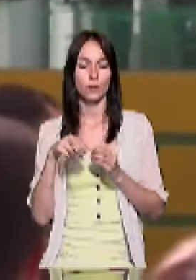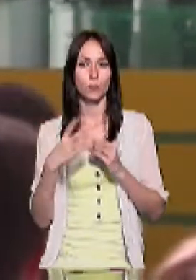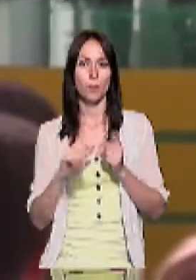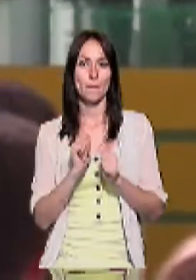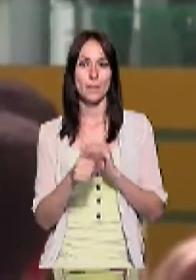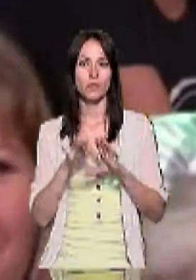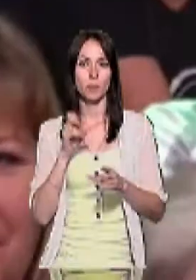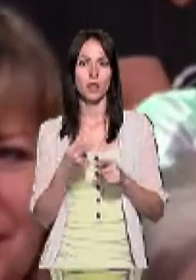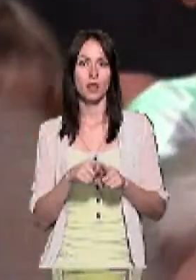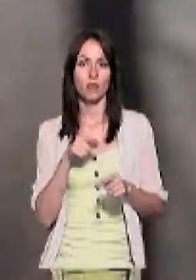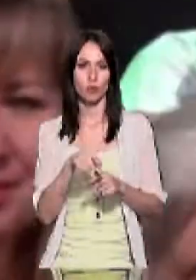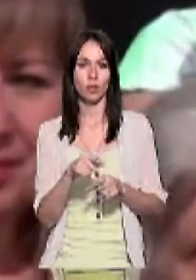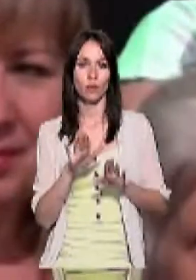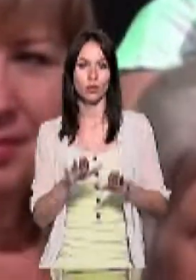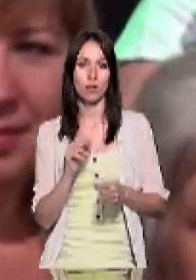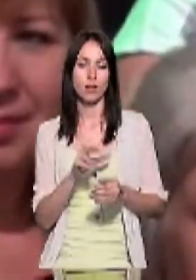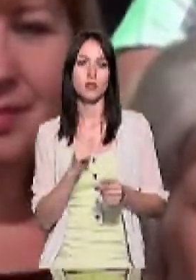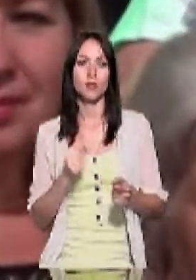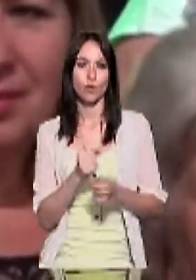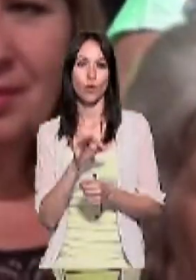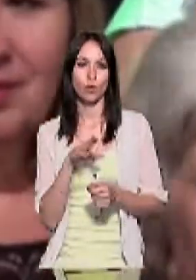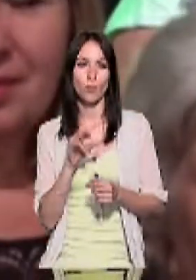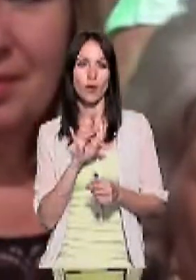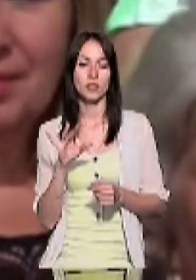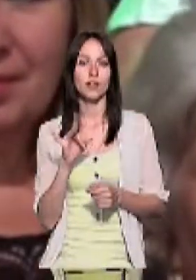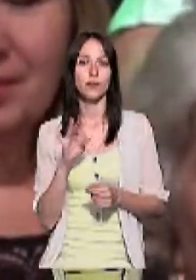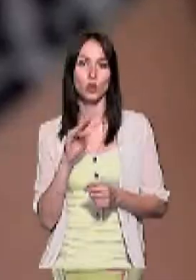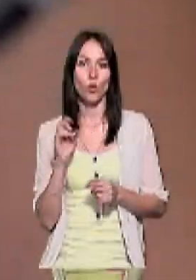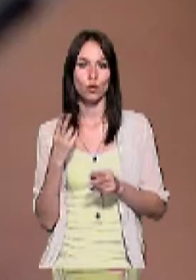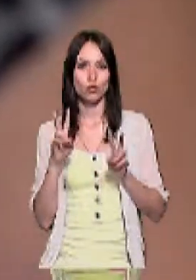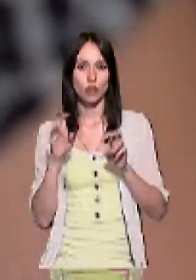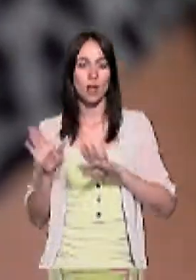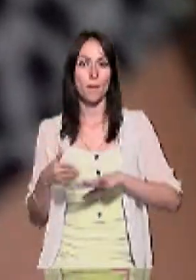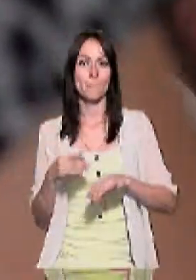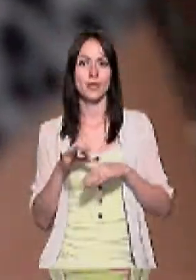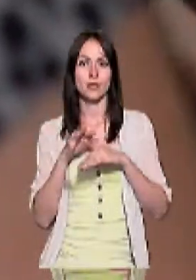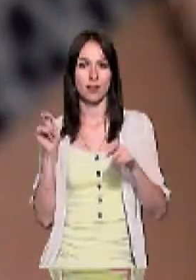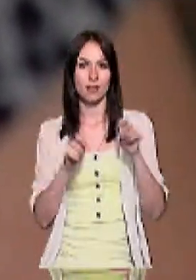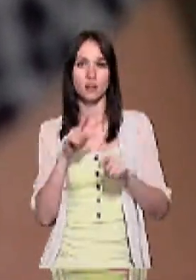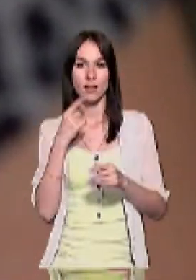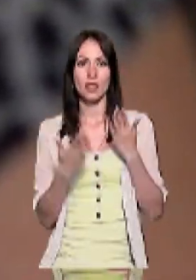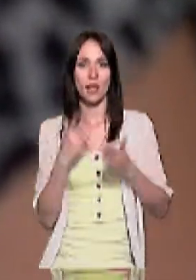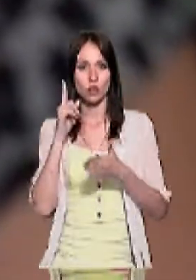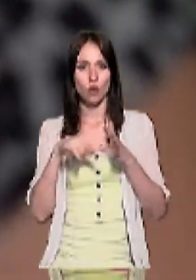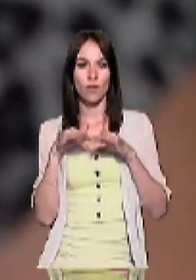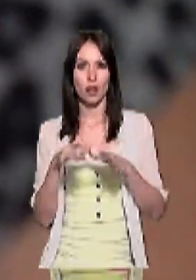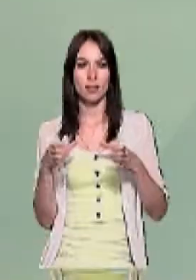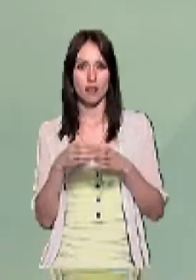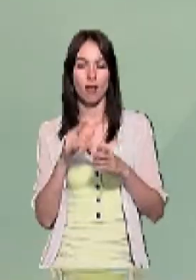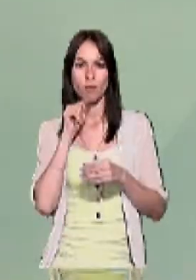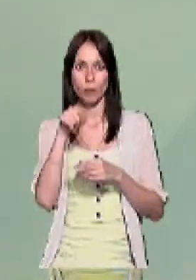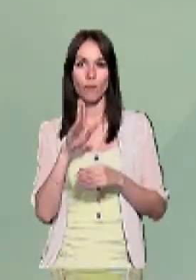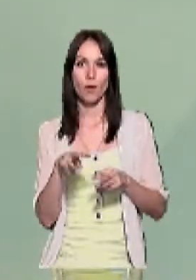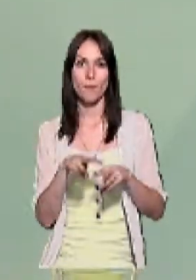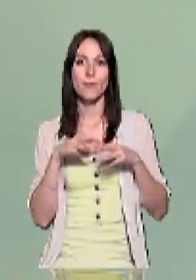посаду як самовисуванець від партії «Відродження». Після з'їзду каже, якщо «Довіряй ділам» пройде у парламент, він залишиться на посаді мера.